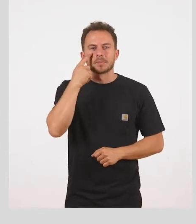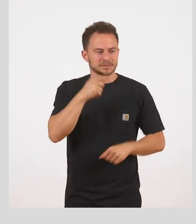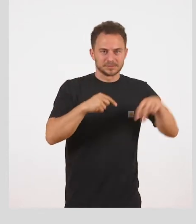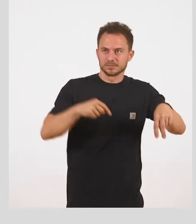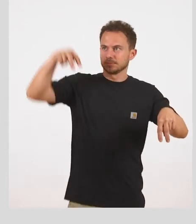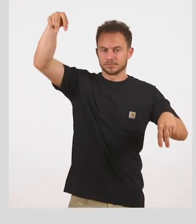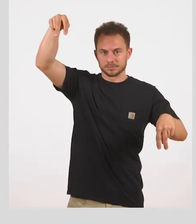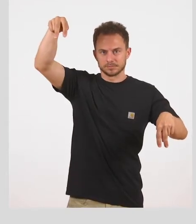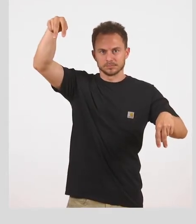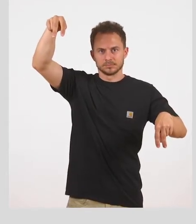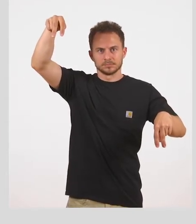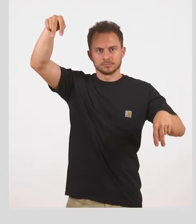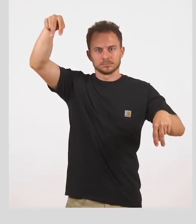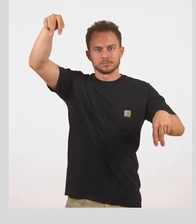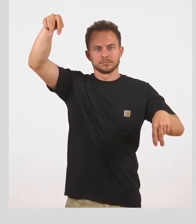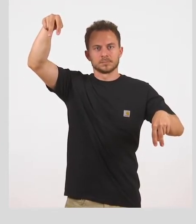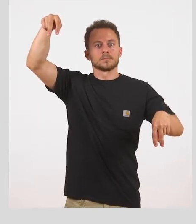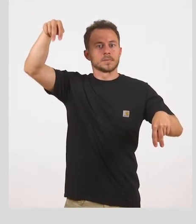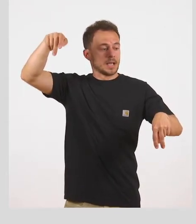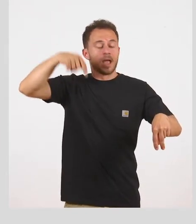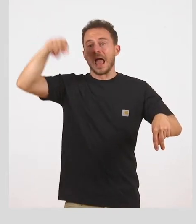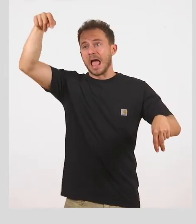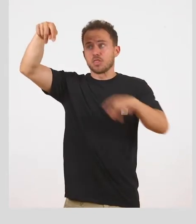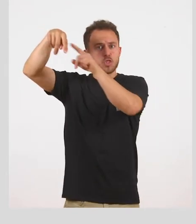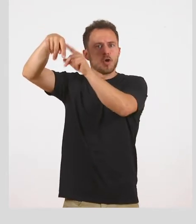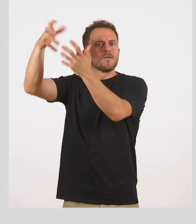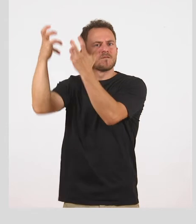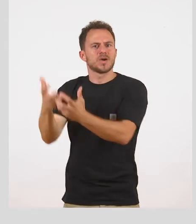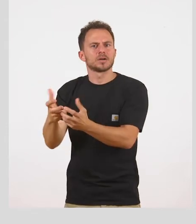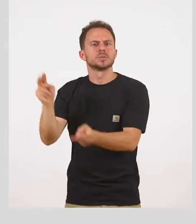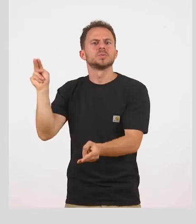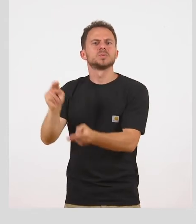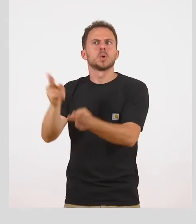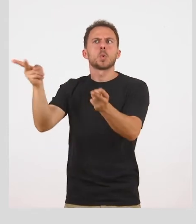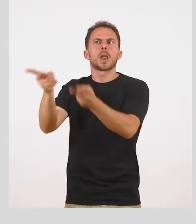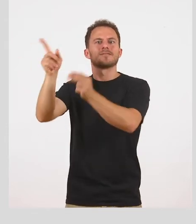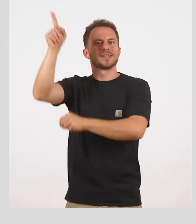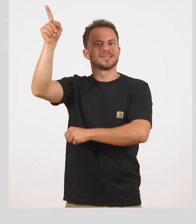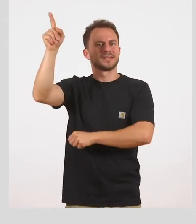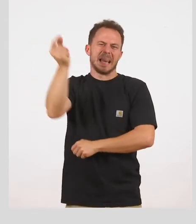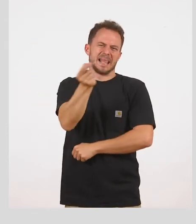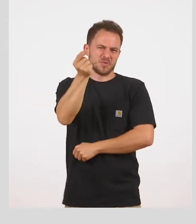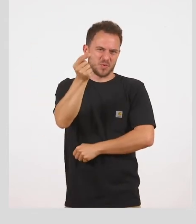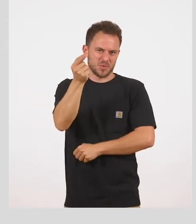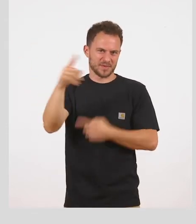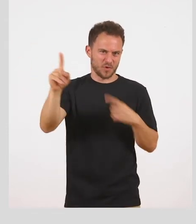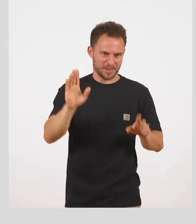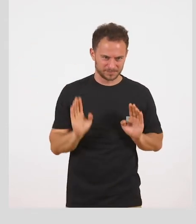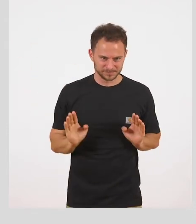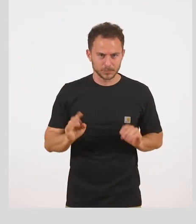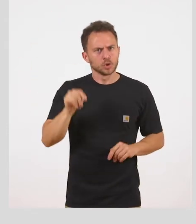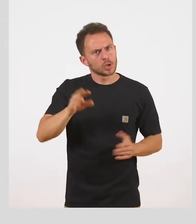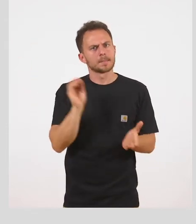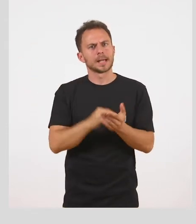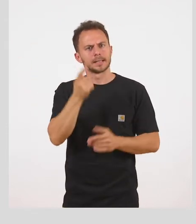έχει απειροελάχιστα μικρότερο βάρος από τον τυπάγκο στη θέση 1. Ας πάρουμε τον ίδιο τυπάγκο και ας τον